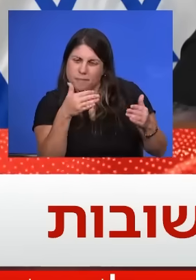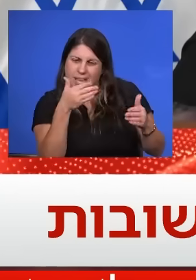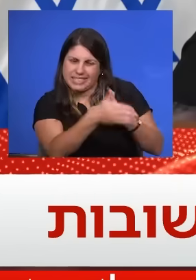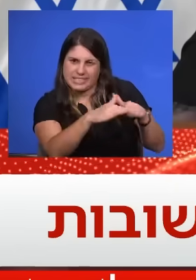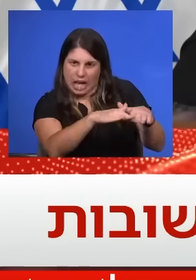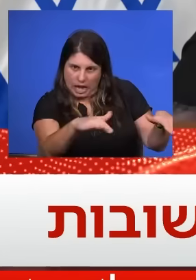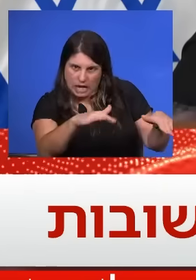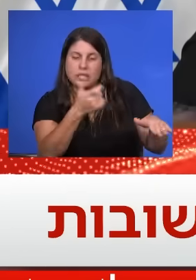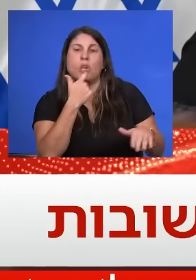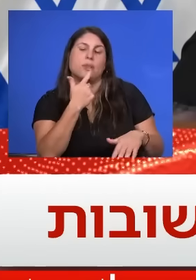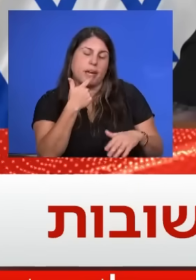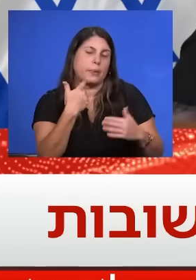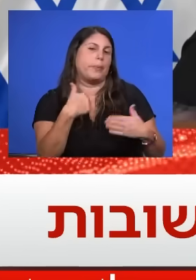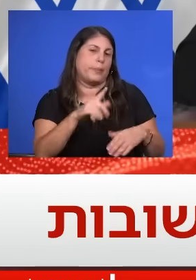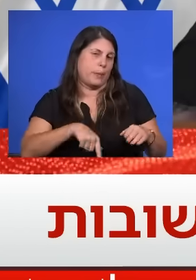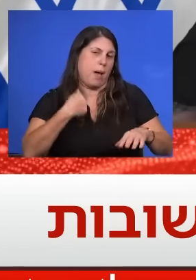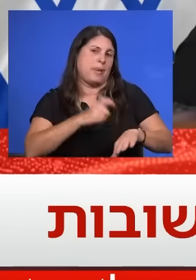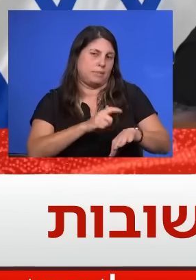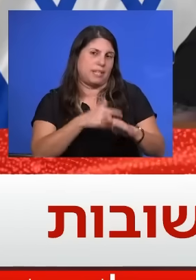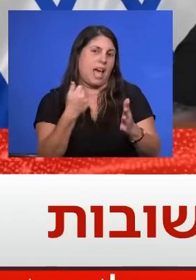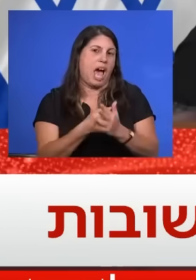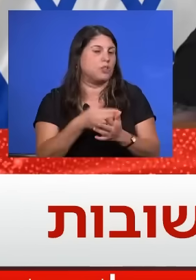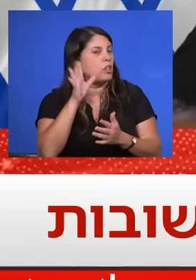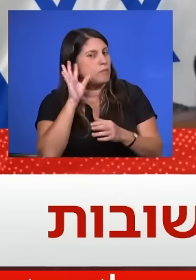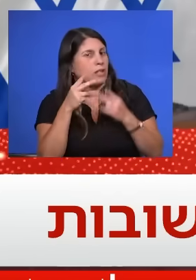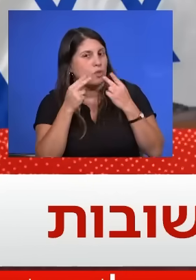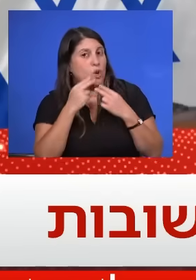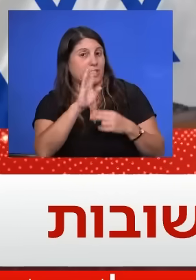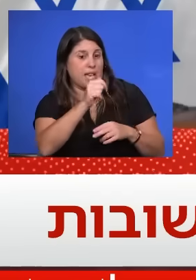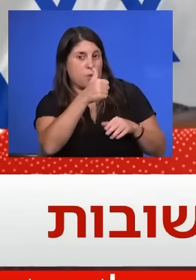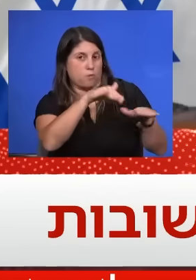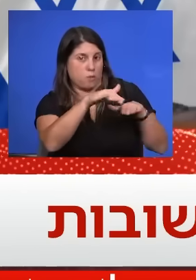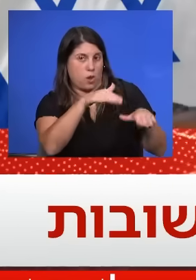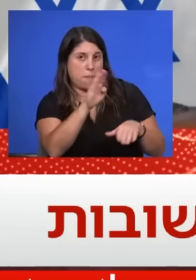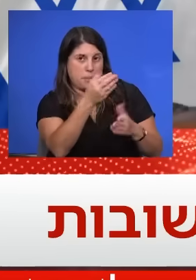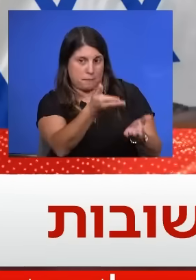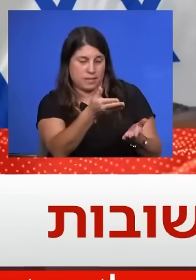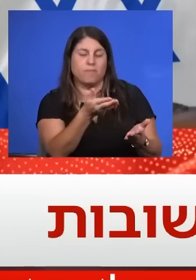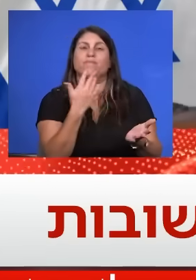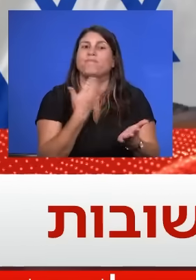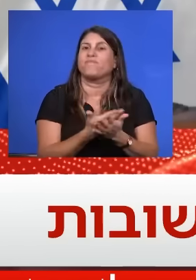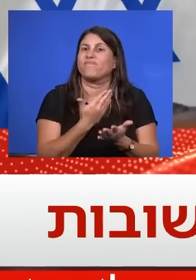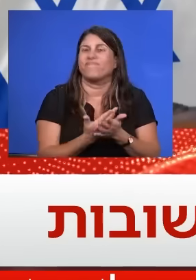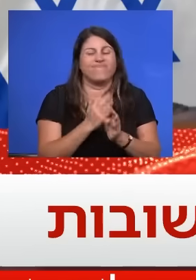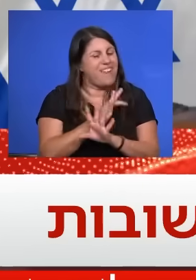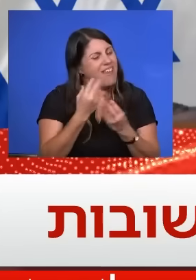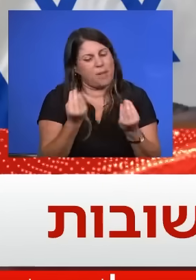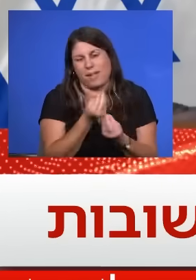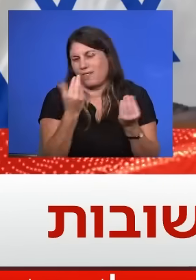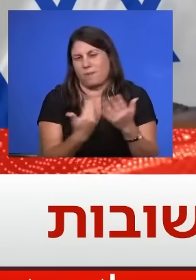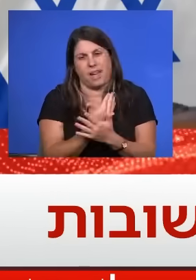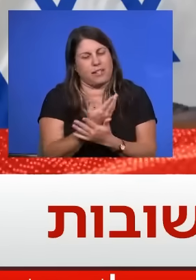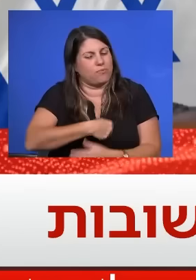עד שנשמע תשובות גם מראש הממשלה נתניהו. בשורה התחתונה, אין פה הרבה דברים חדשים שלמדנו